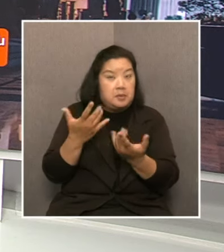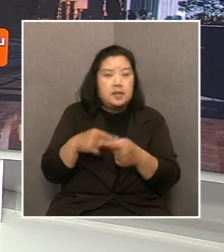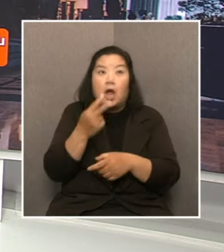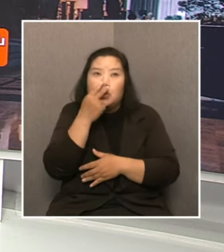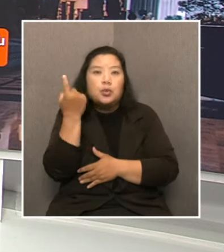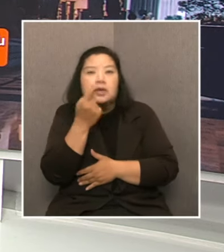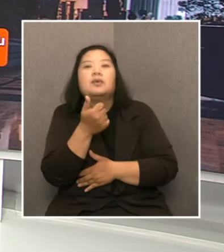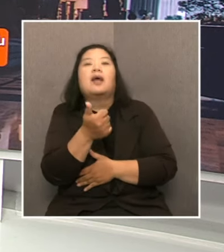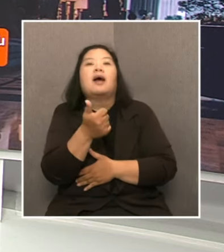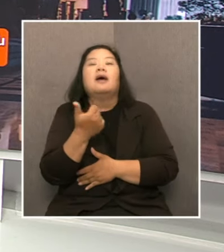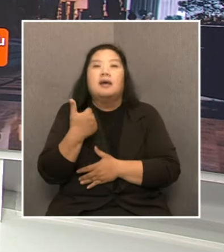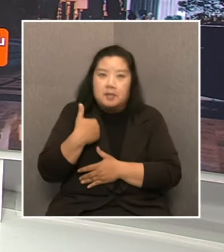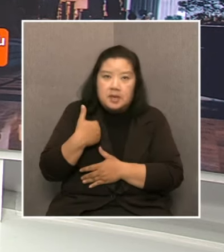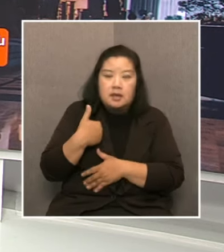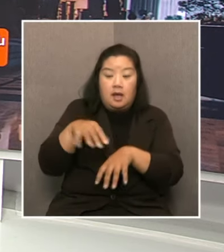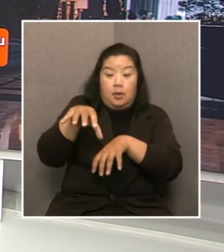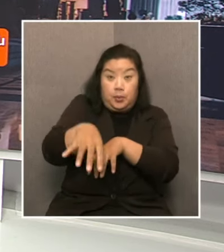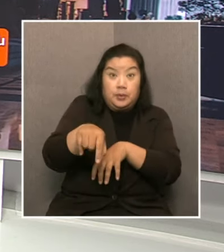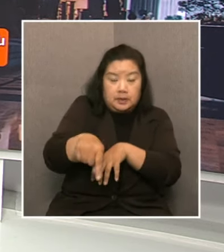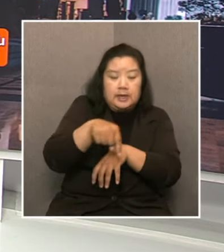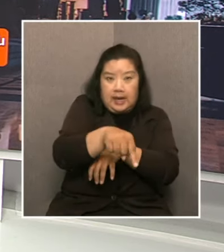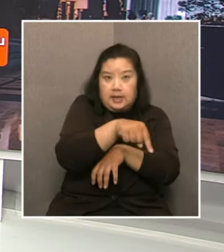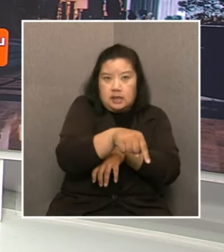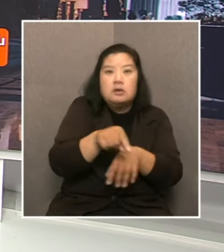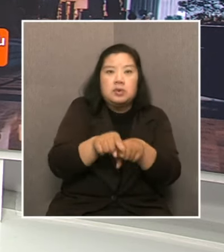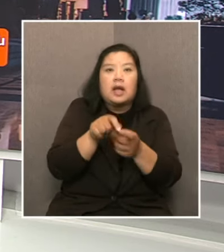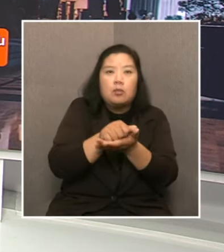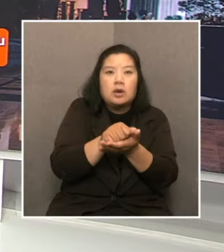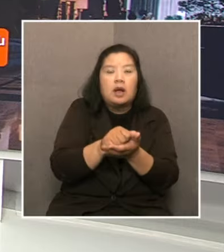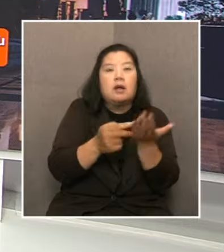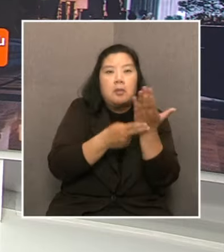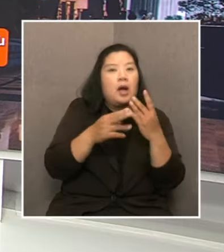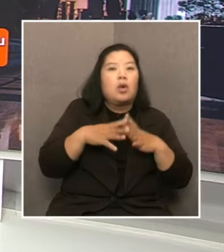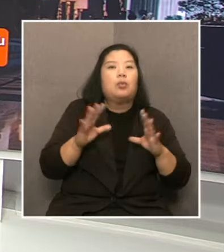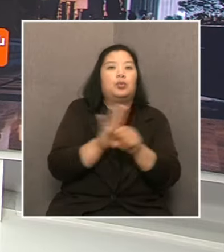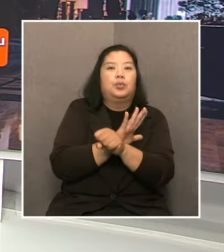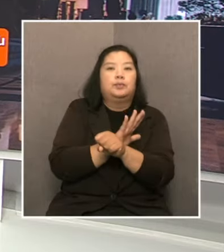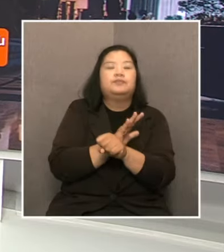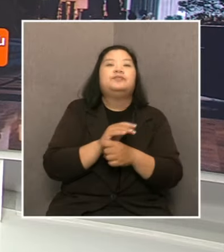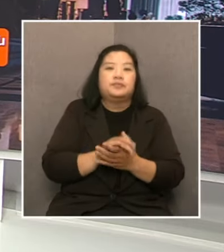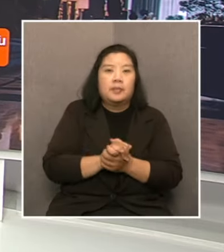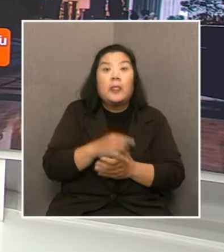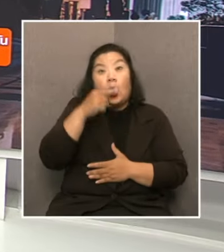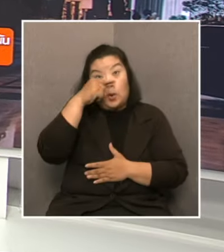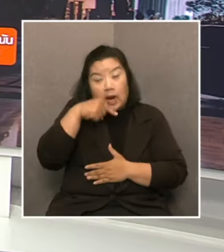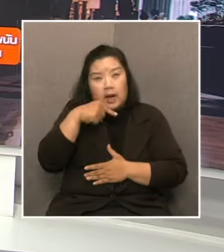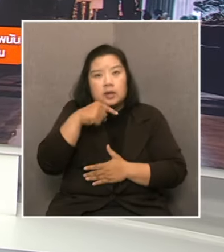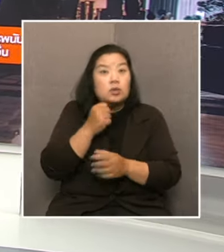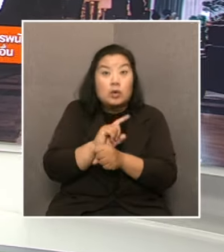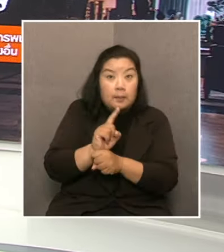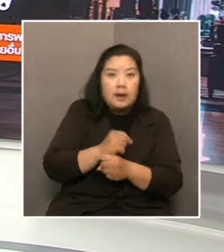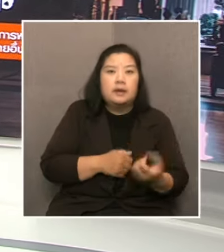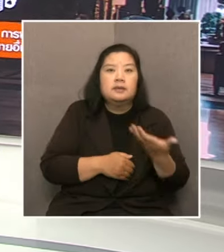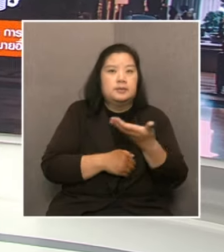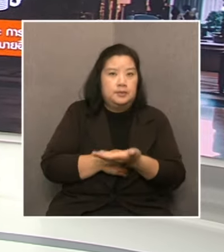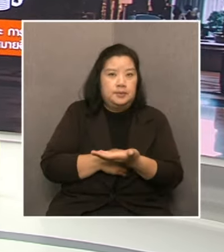เซนนะครับที่มีคาสิโนพร้อมคพร้อมๆกับการให้บริการโรงแรมหรูด้วยนั่นเองครับส่วนไทยบ้านเราจะเป็นอย่างไรก็มีแนวคิดเบื้อง